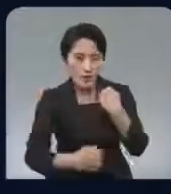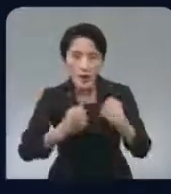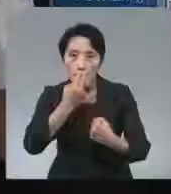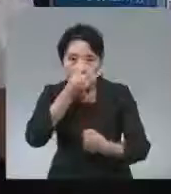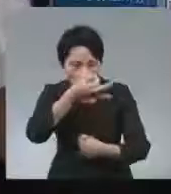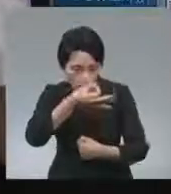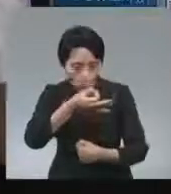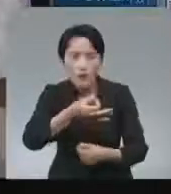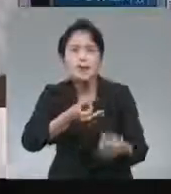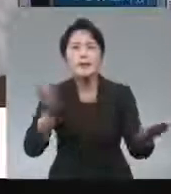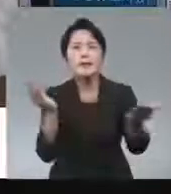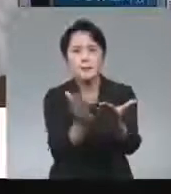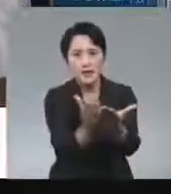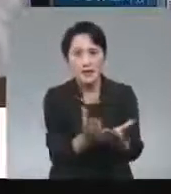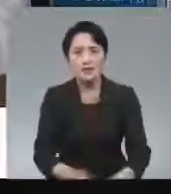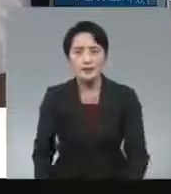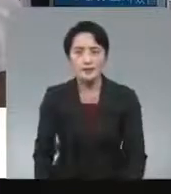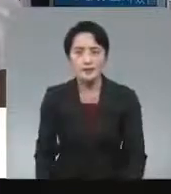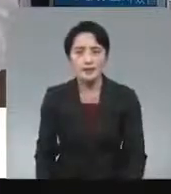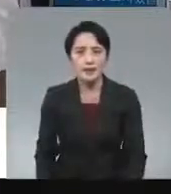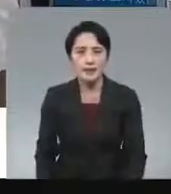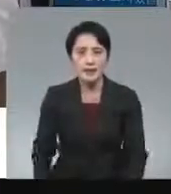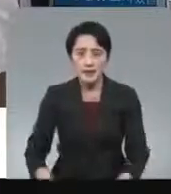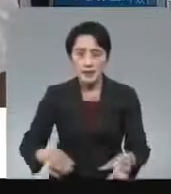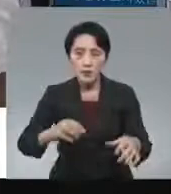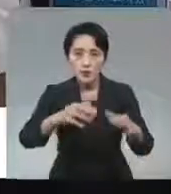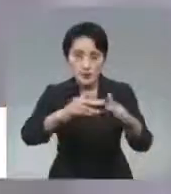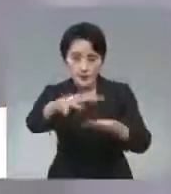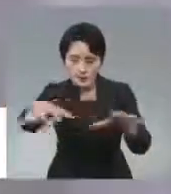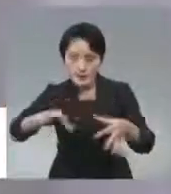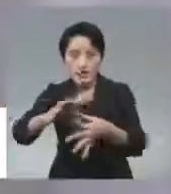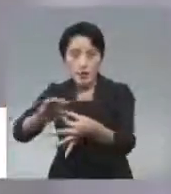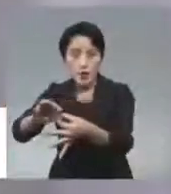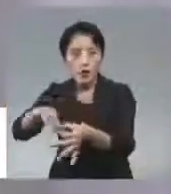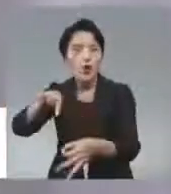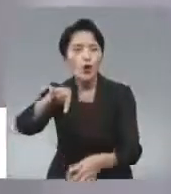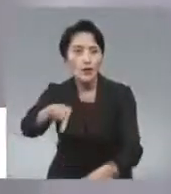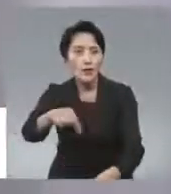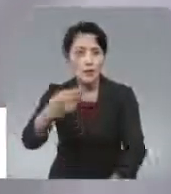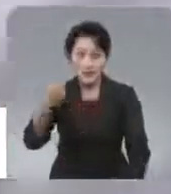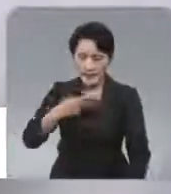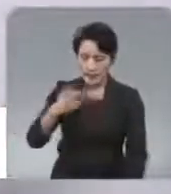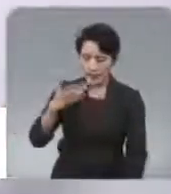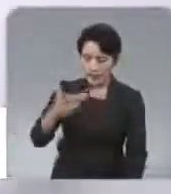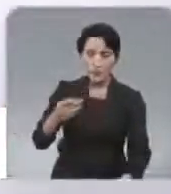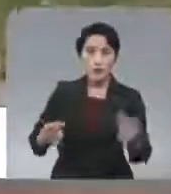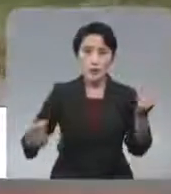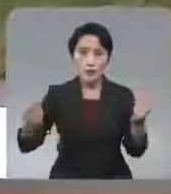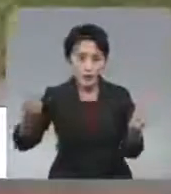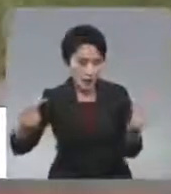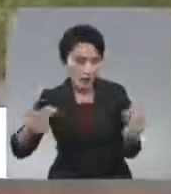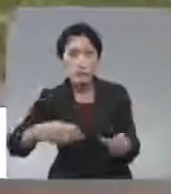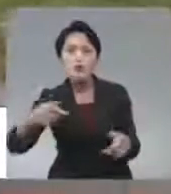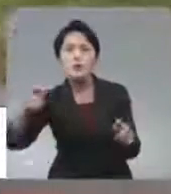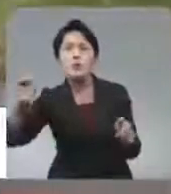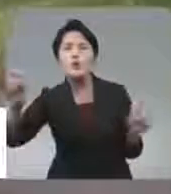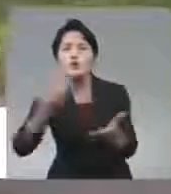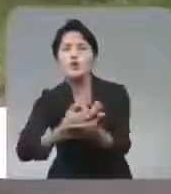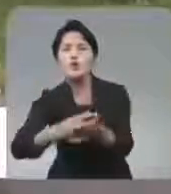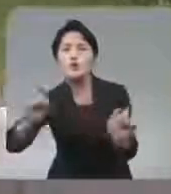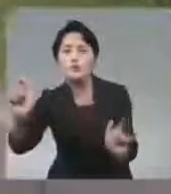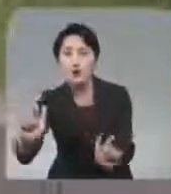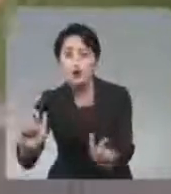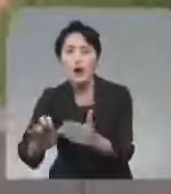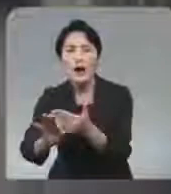1兆4000億ウォン増額され7月以前に営業制限などの措置によって被害を受けた事業者は最大で